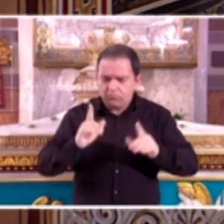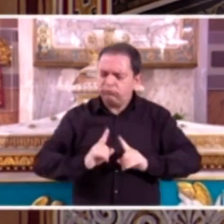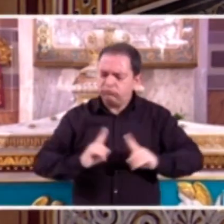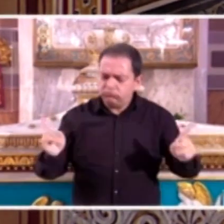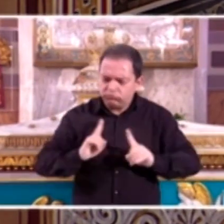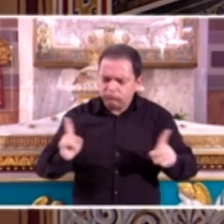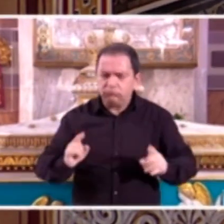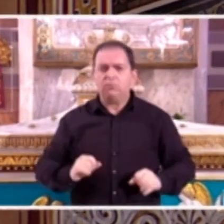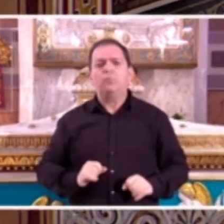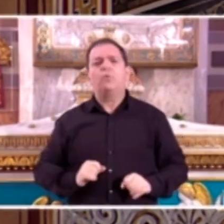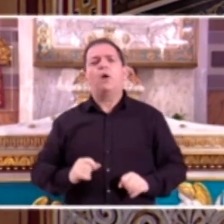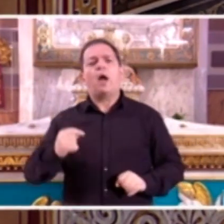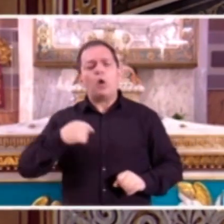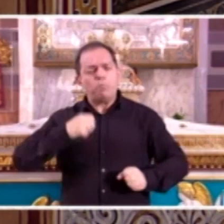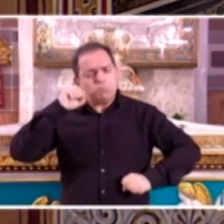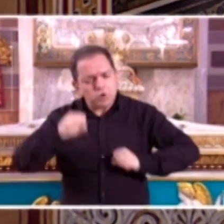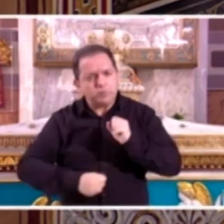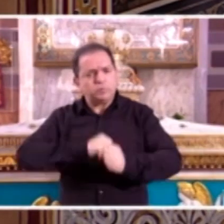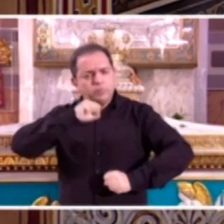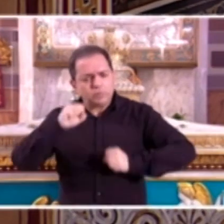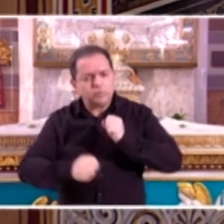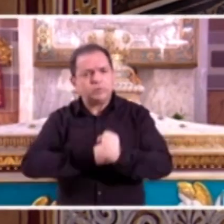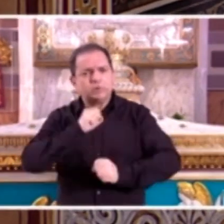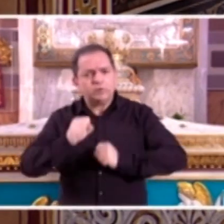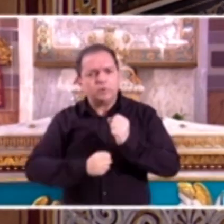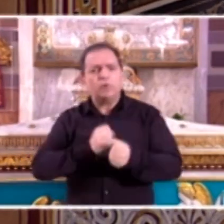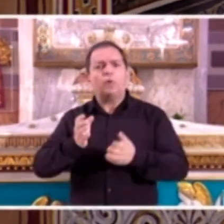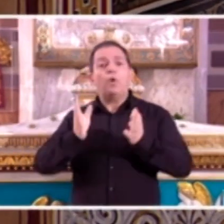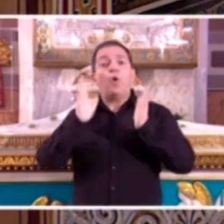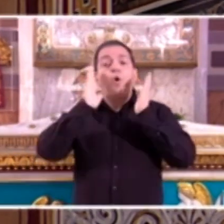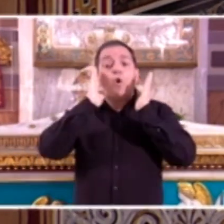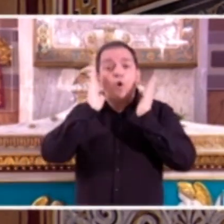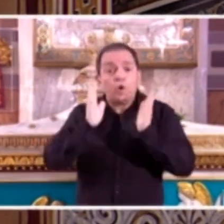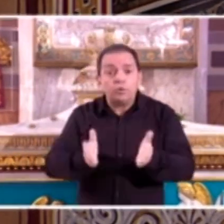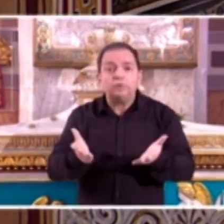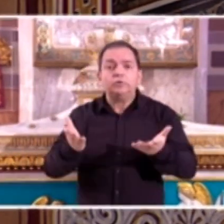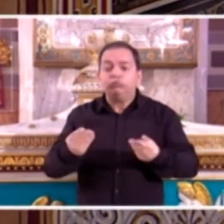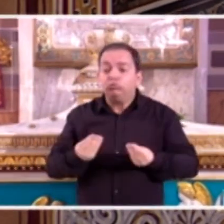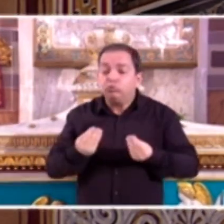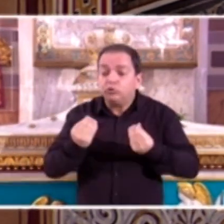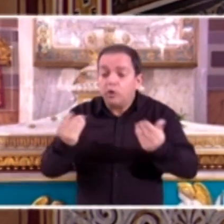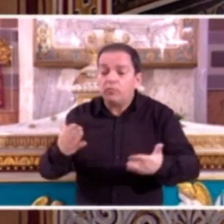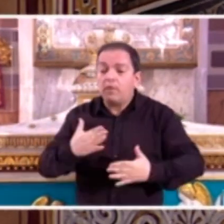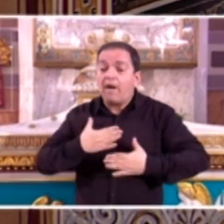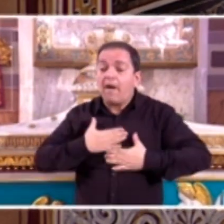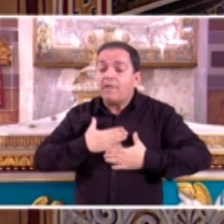για να βιώσει τι σημαίνει ευχαριστία και ευγνωμοσύνη προς τον